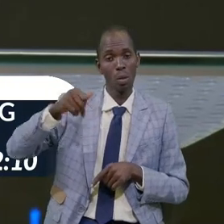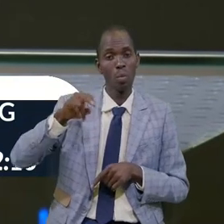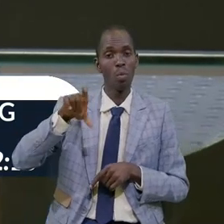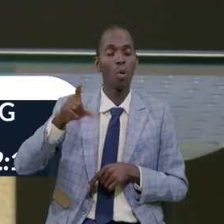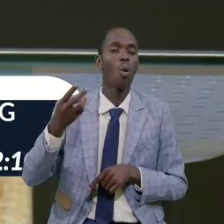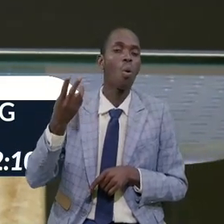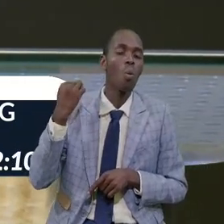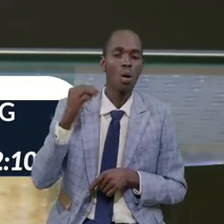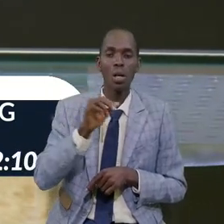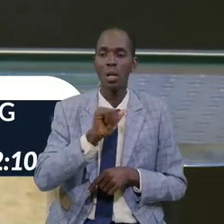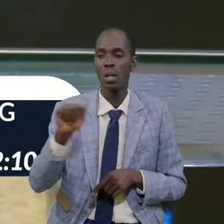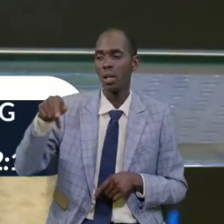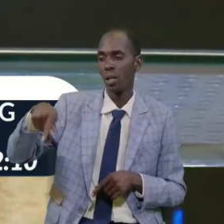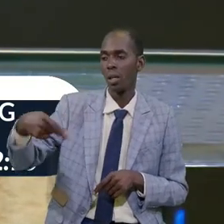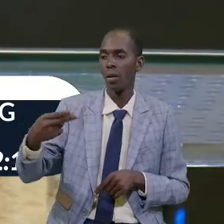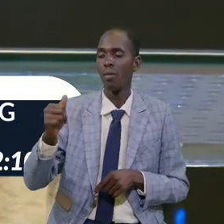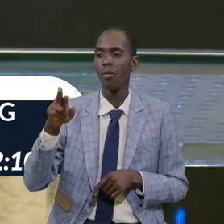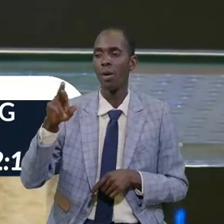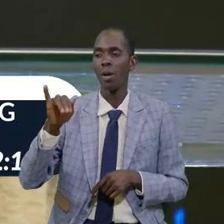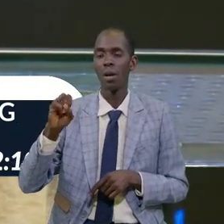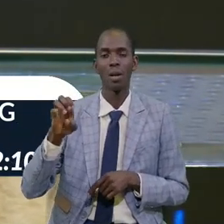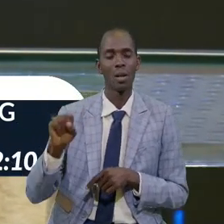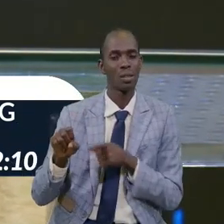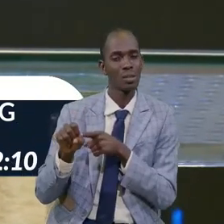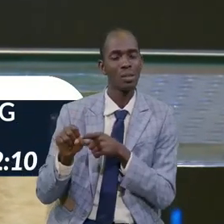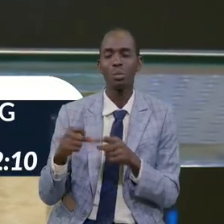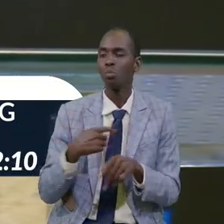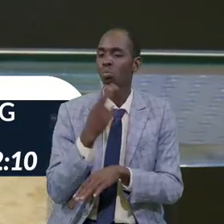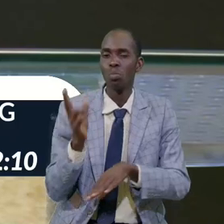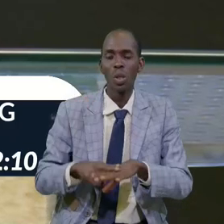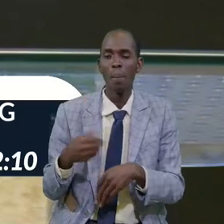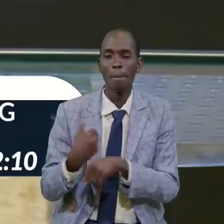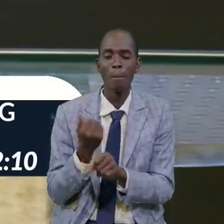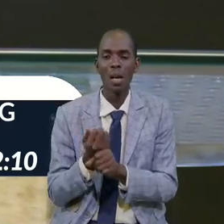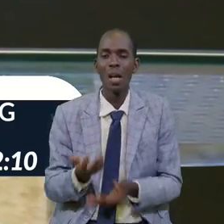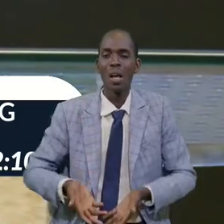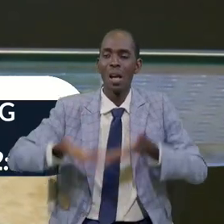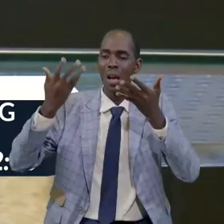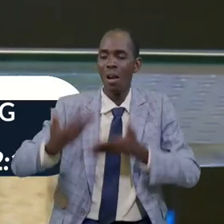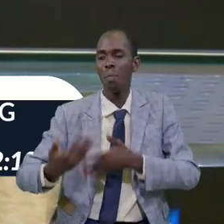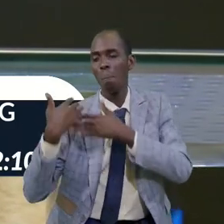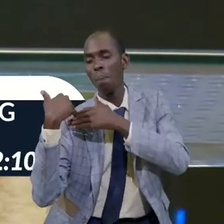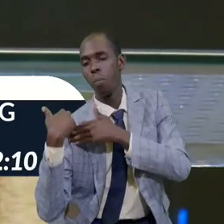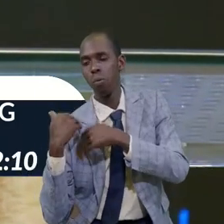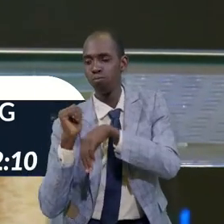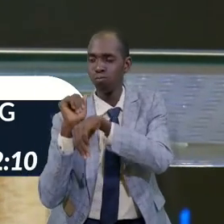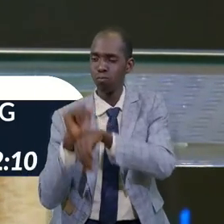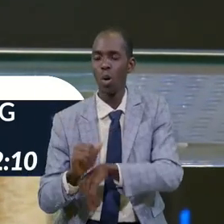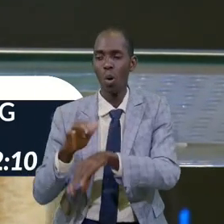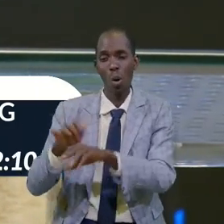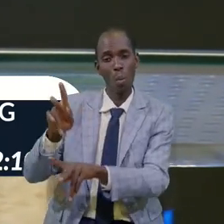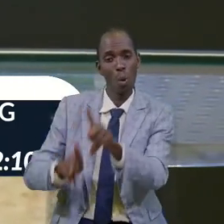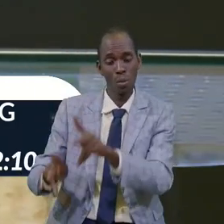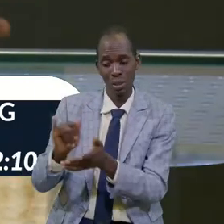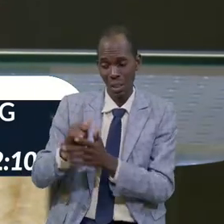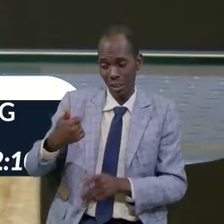Ces pharisiens alors, vont faire de grands fardeaux pour les autres qu'ils ne vont pas